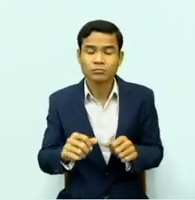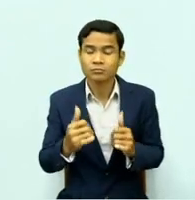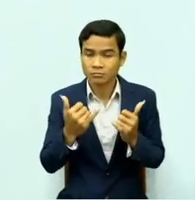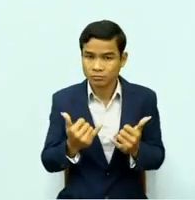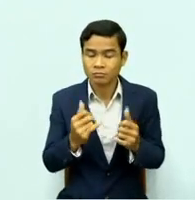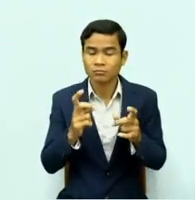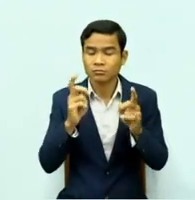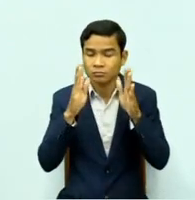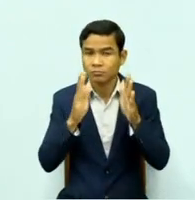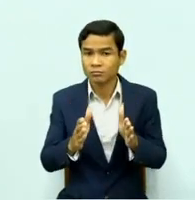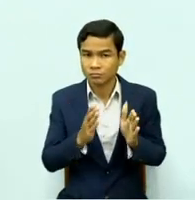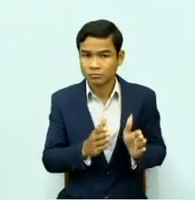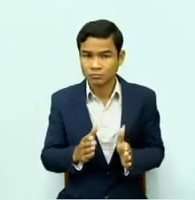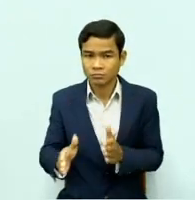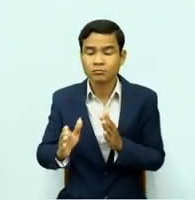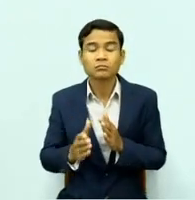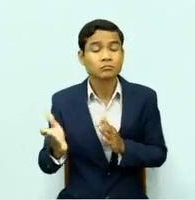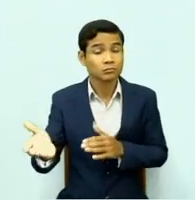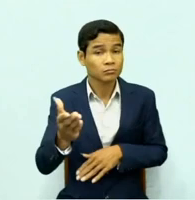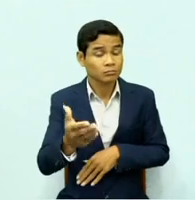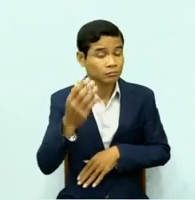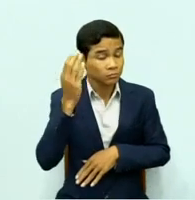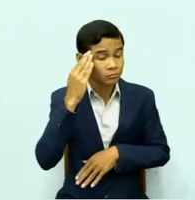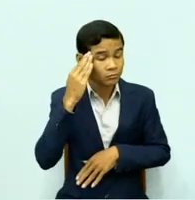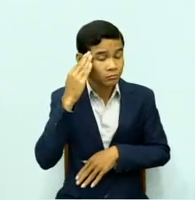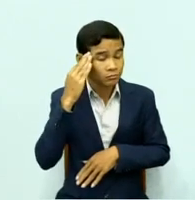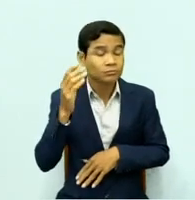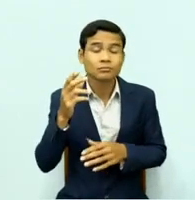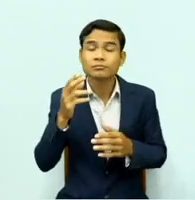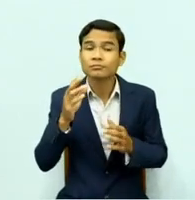riết cậu nạt băng cái thằng nè cừu riết ấy muốn kia